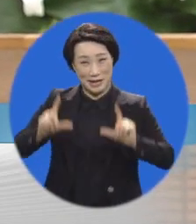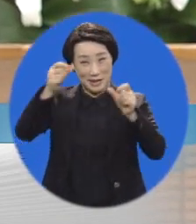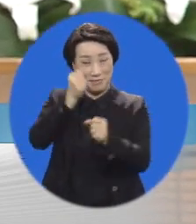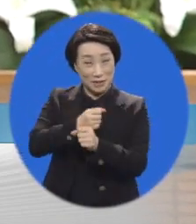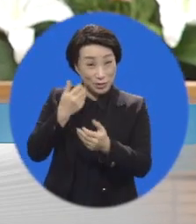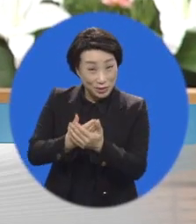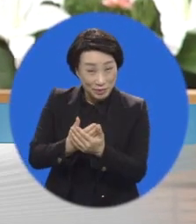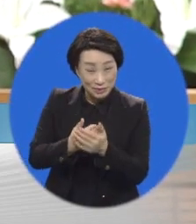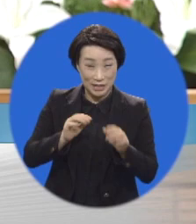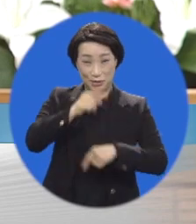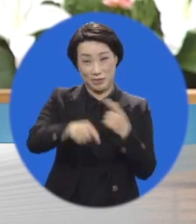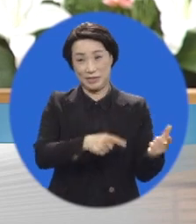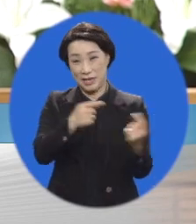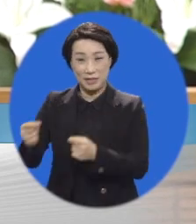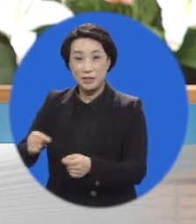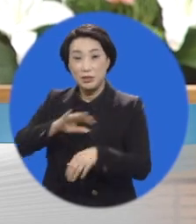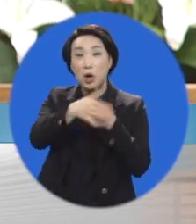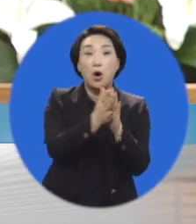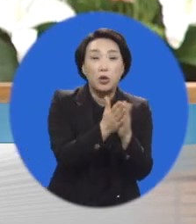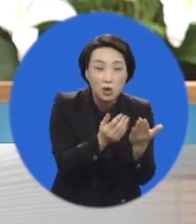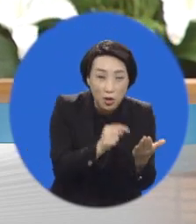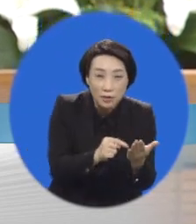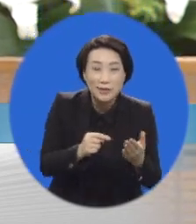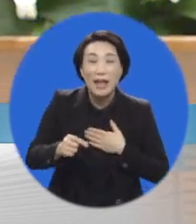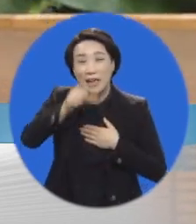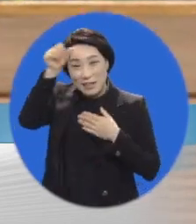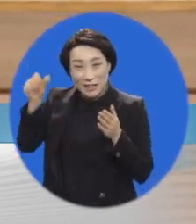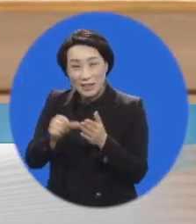성경은 나의 삶의 설계입니다.